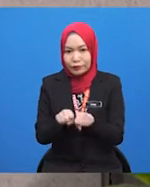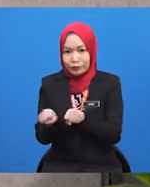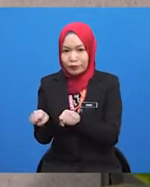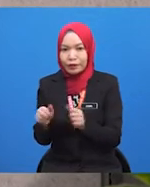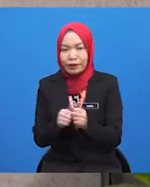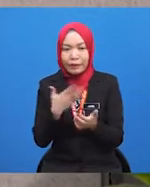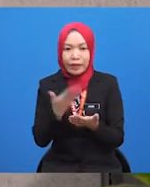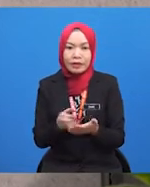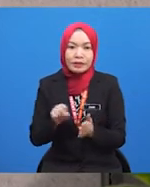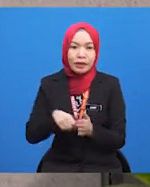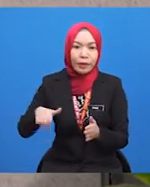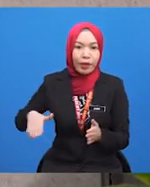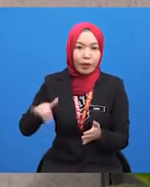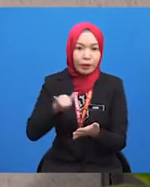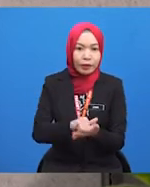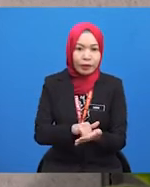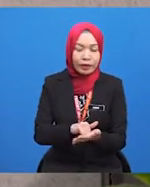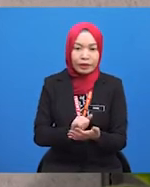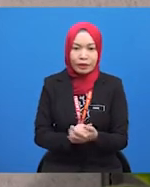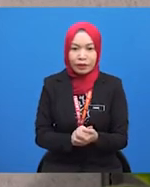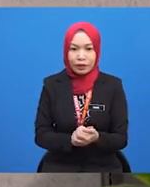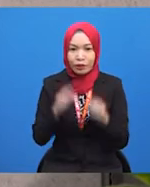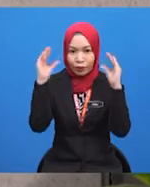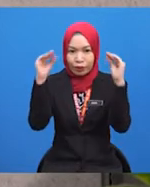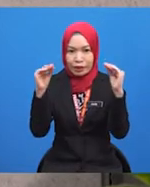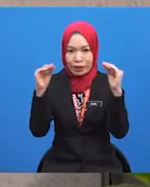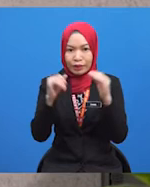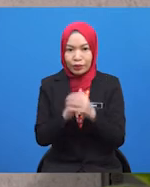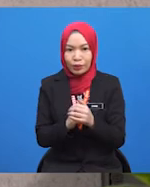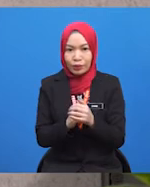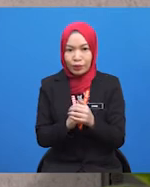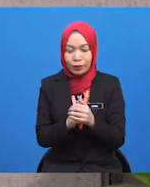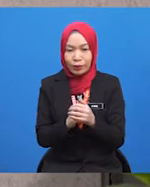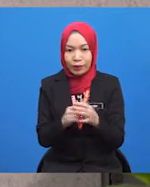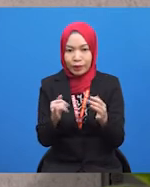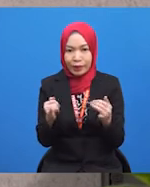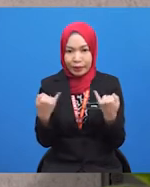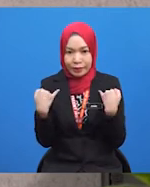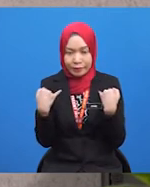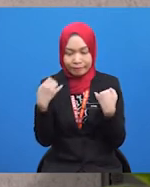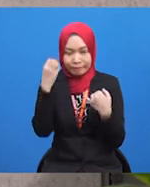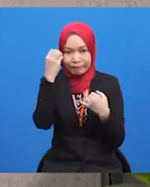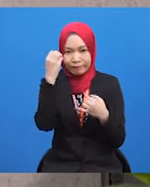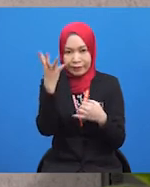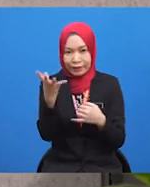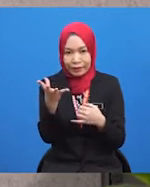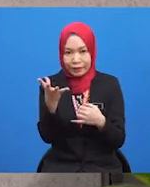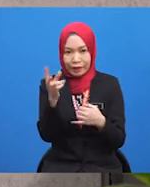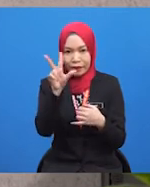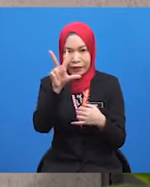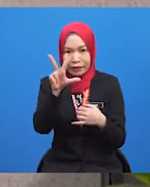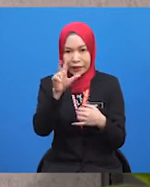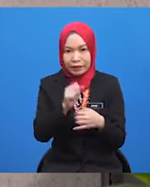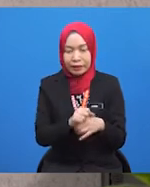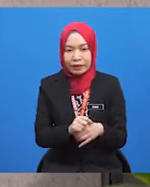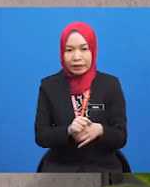Sebelum memulakan proses penghasilan poster, cikgu juga ingin menerangkan tiga komponen utama